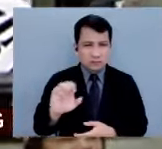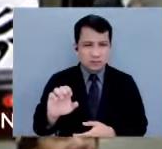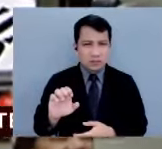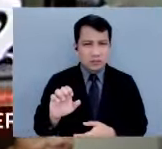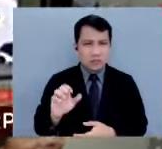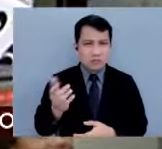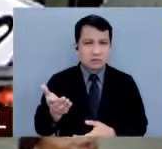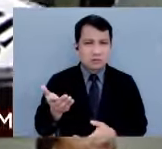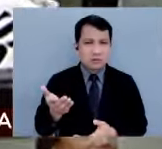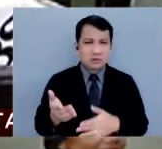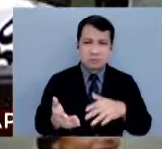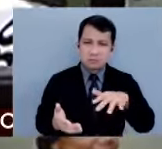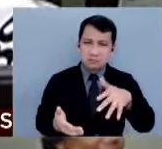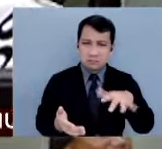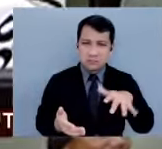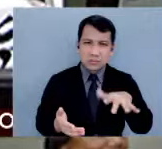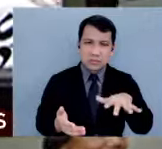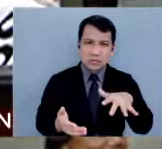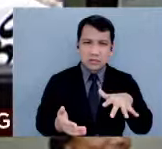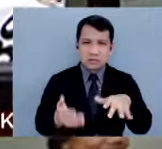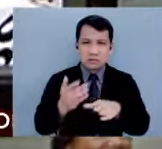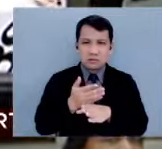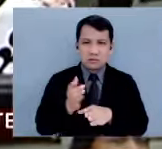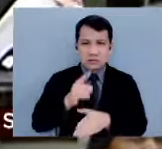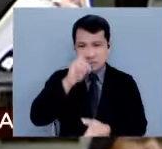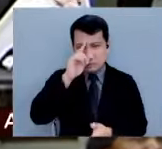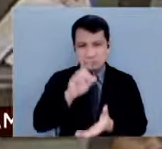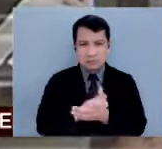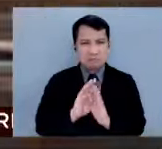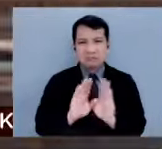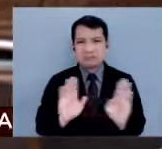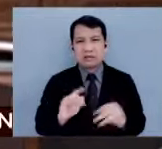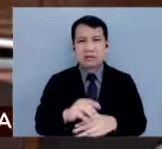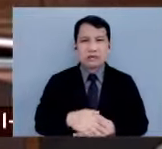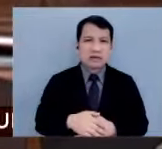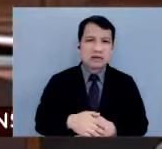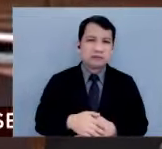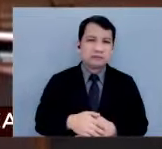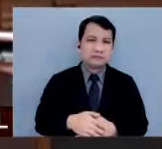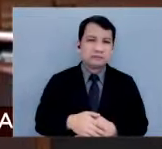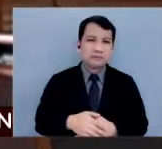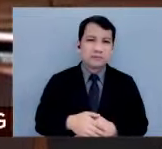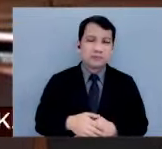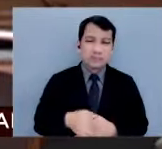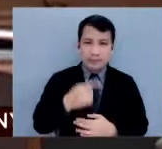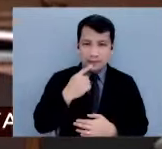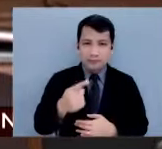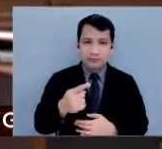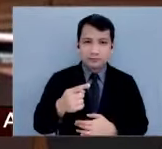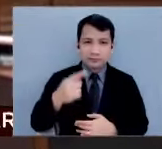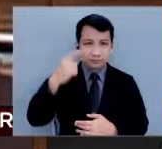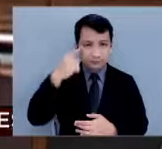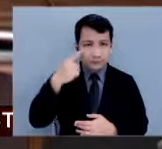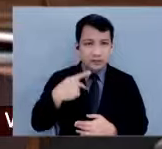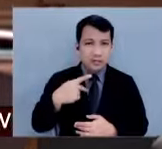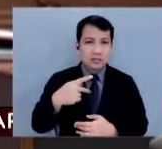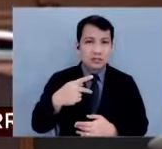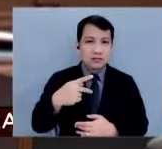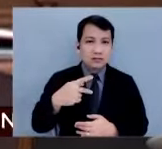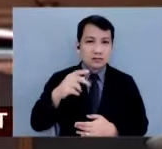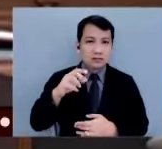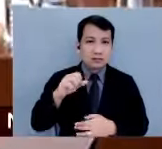na yan. Kaya medyo hindi ako masyadong naniniwala din. Kinausap din daw ni Padilla sina Senators Grace Poe